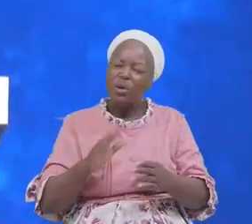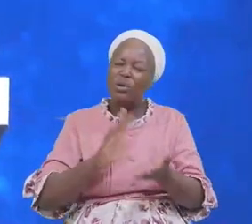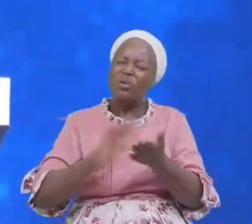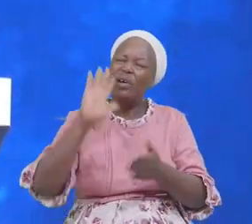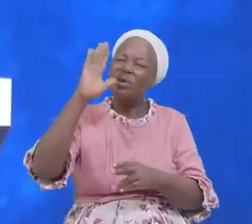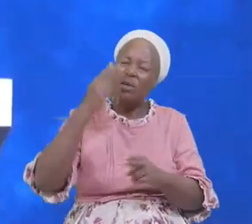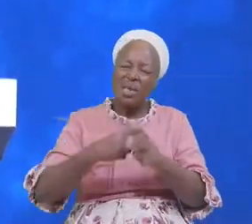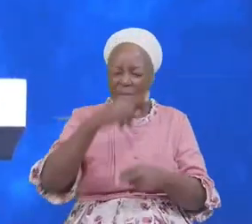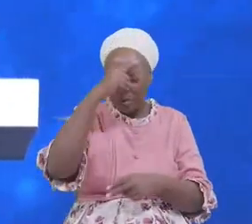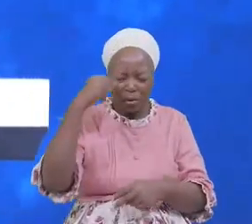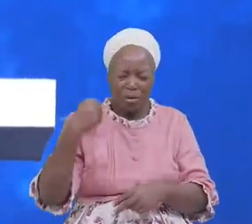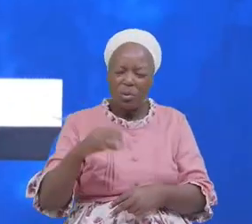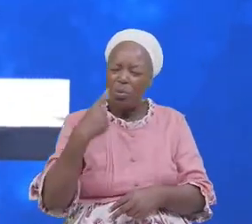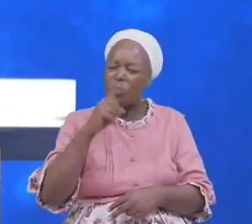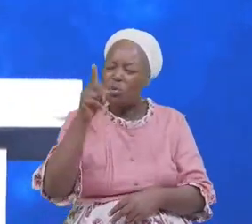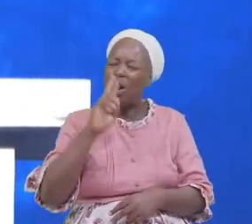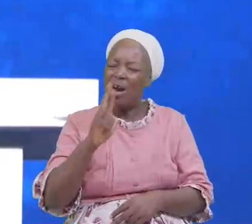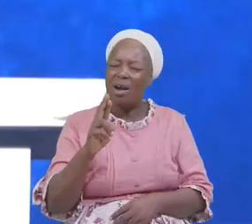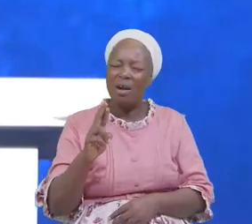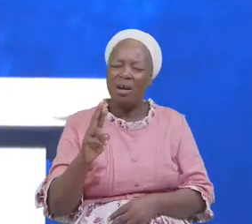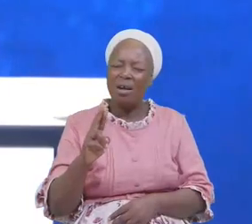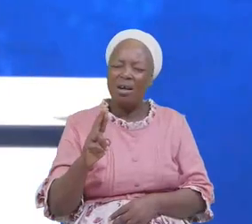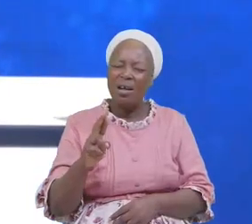Nous te glorifions pour qui tu es.